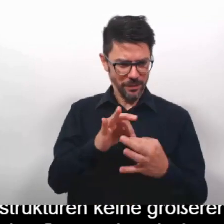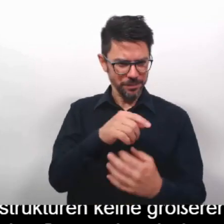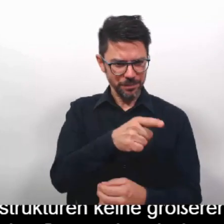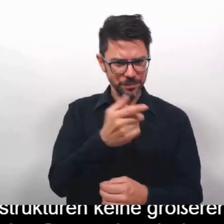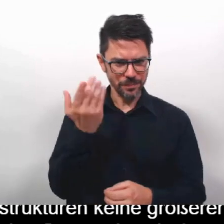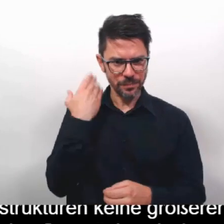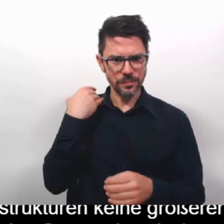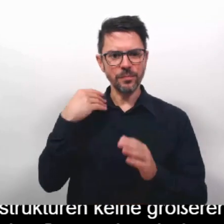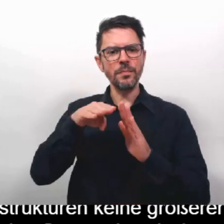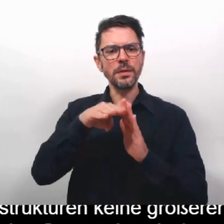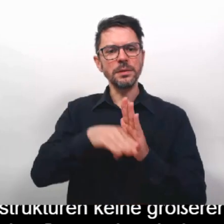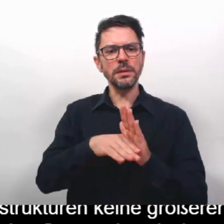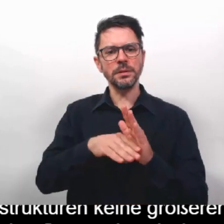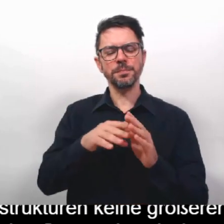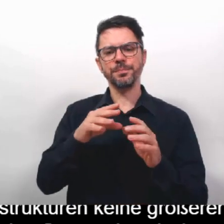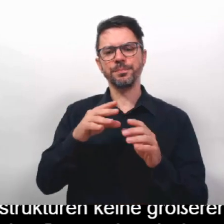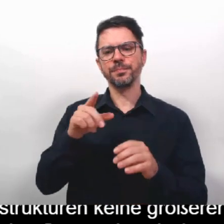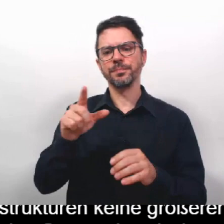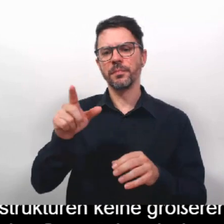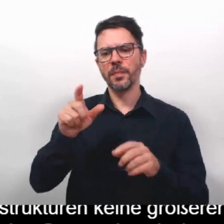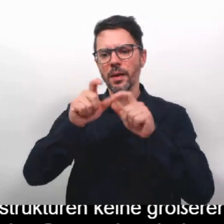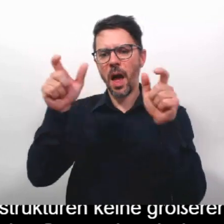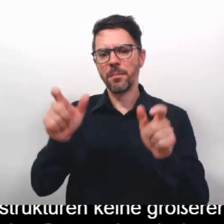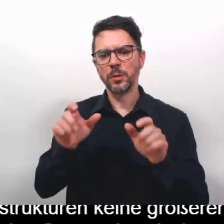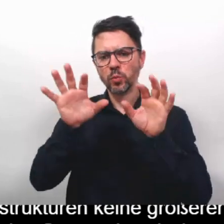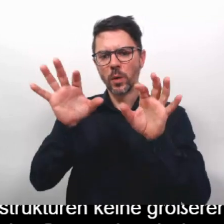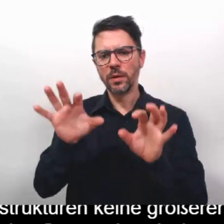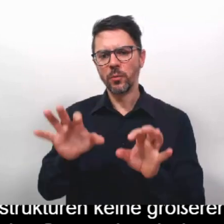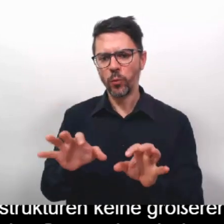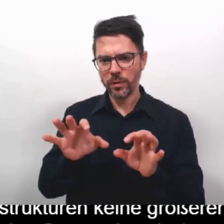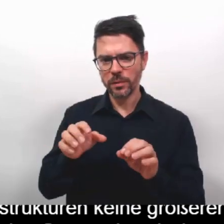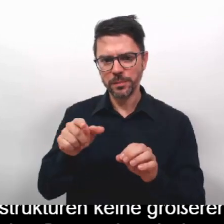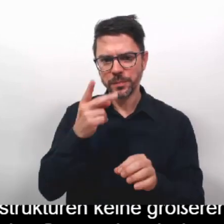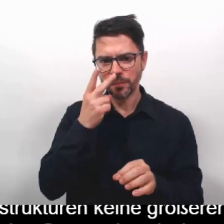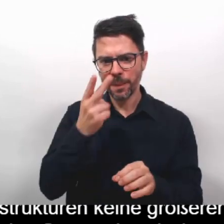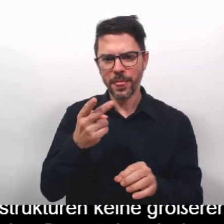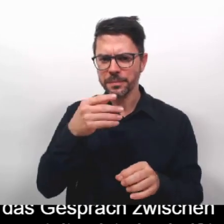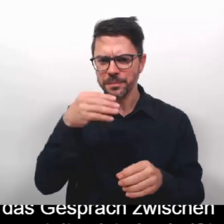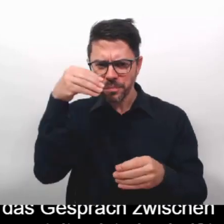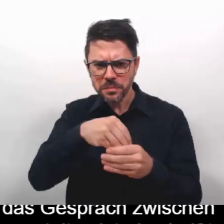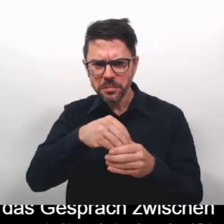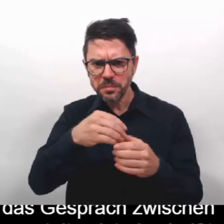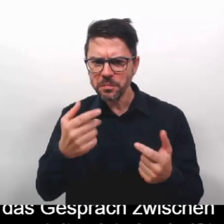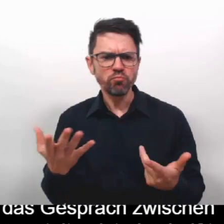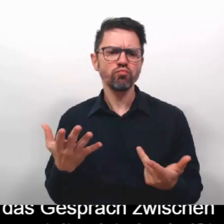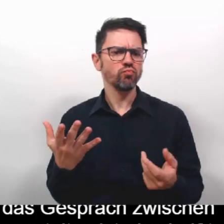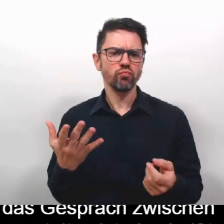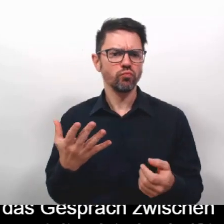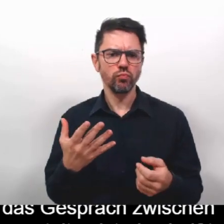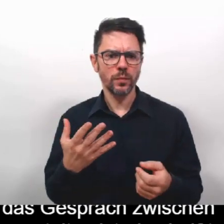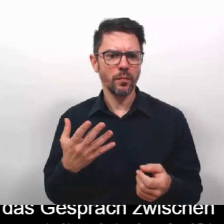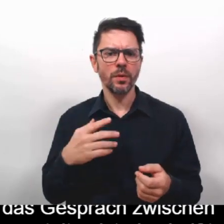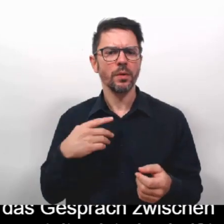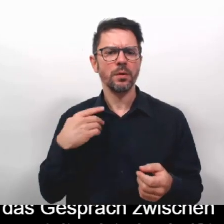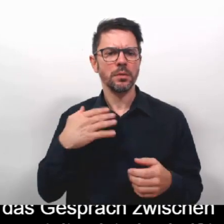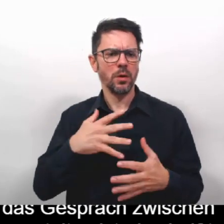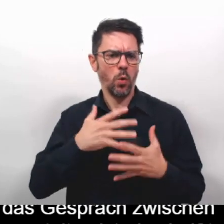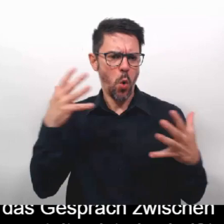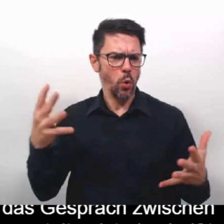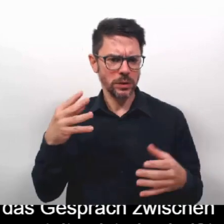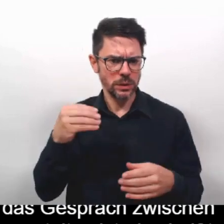Seite stehen und auch mithelfen dann. Aber der Prozess als solcher ist an der Hochschule zu begleiten. Also auch das ist Teil der